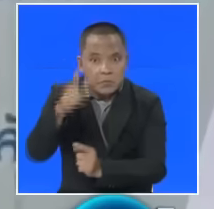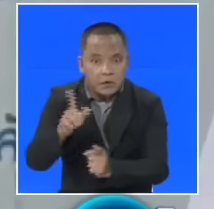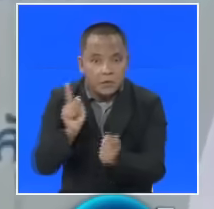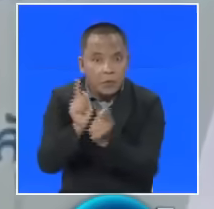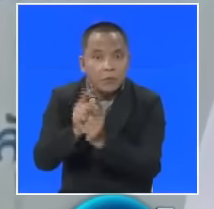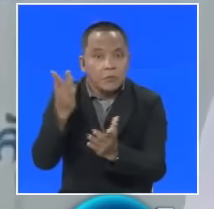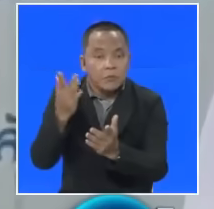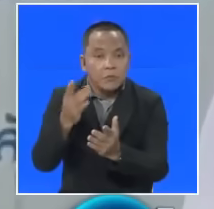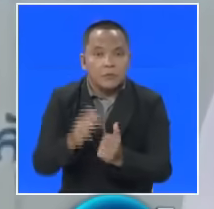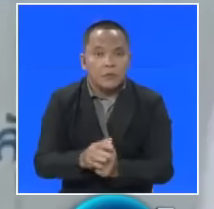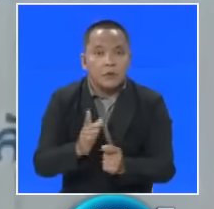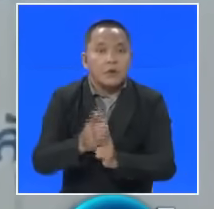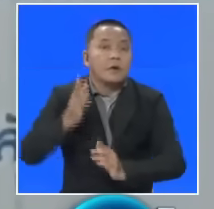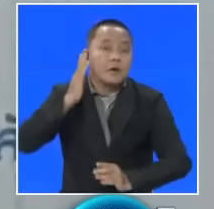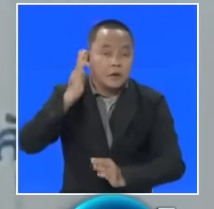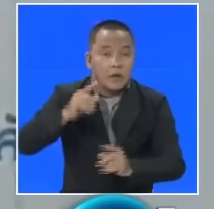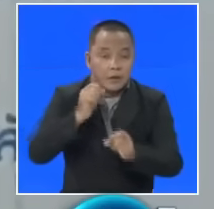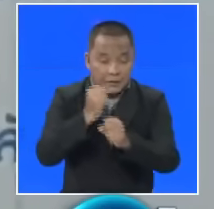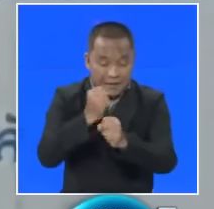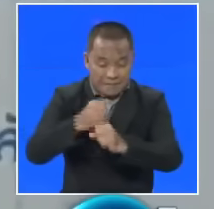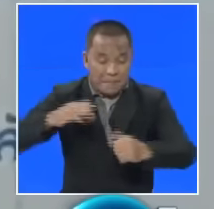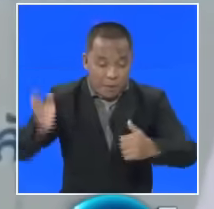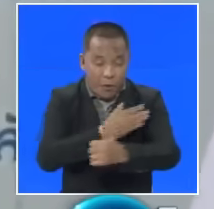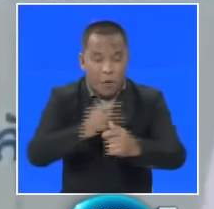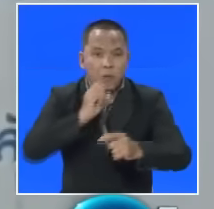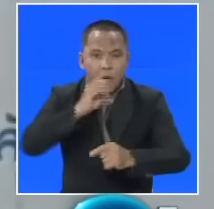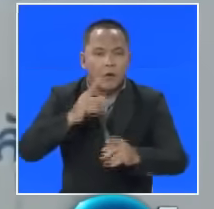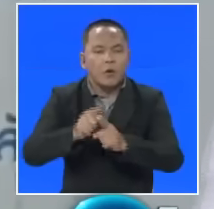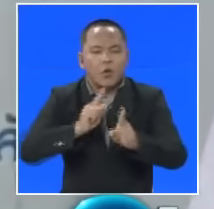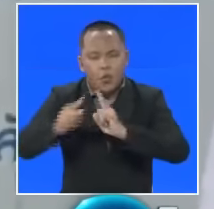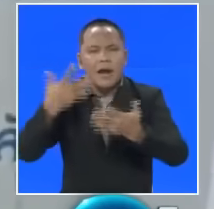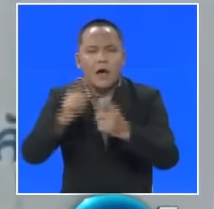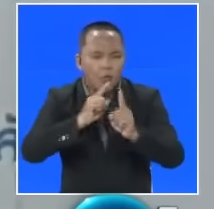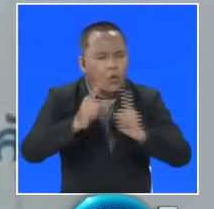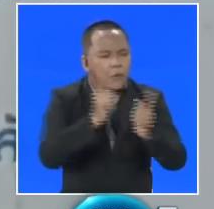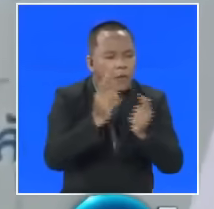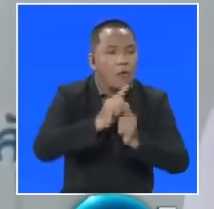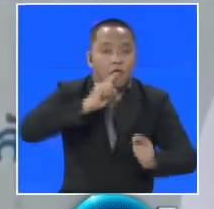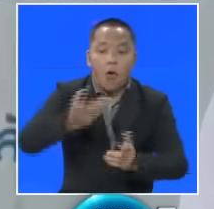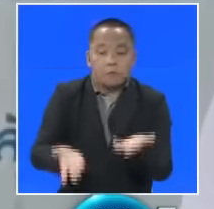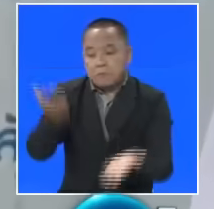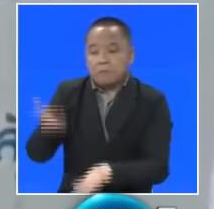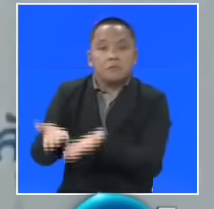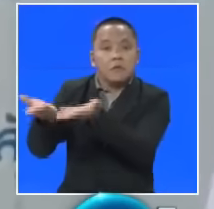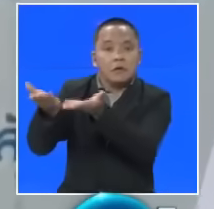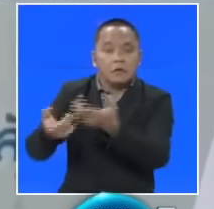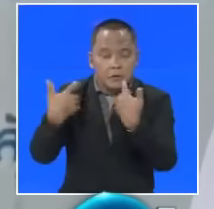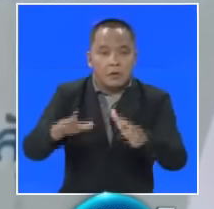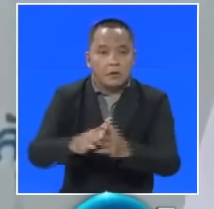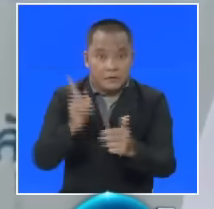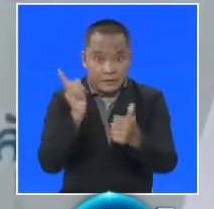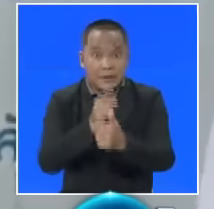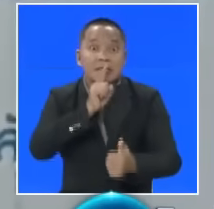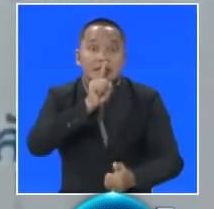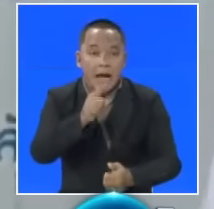มันคบหาไม่ได้เพราะว่าวันนึงเวลามันทำอย่างเนี้ยมันก็จะบอกหมดแล้วว่ามันเคลียร์ใครมึงอยากแจ้งความเนี่ยมึงไปแจ้งเลยและอีกหนึ่งคำถ